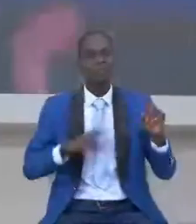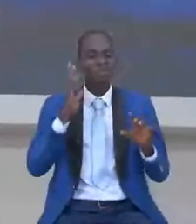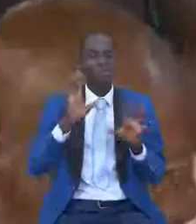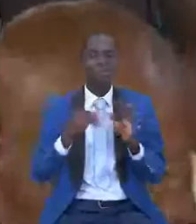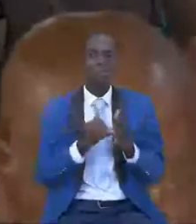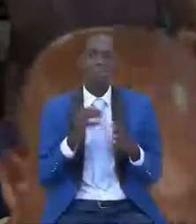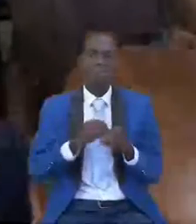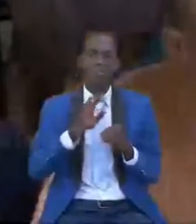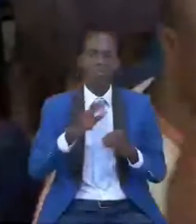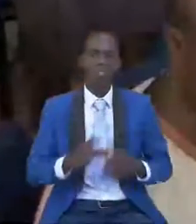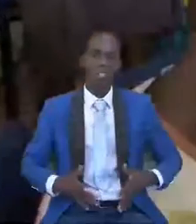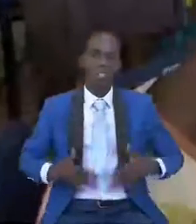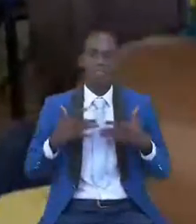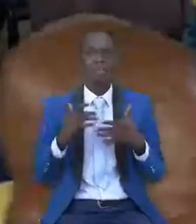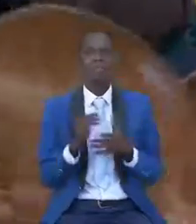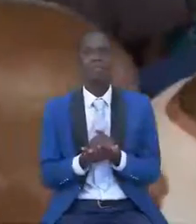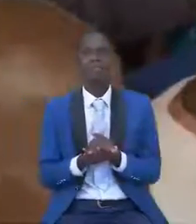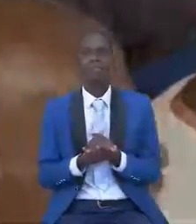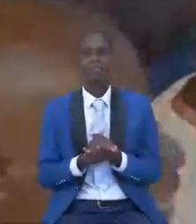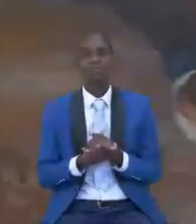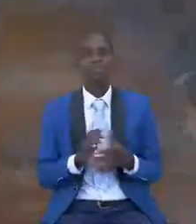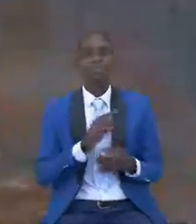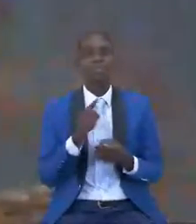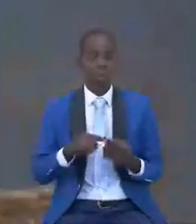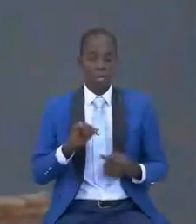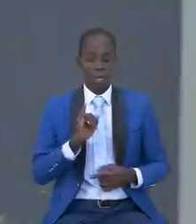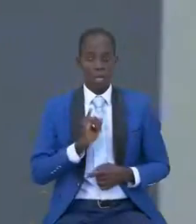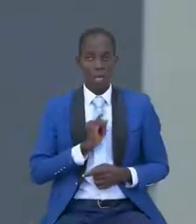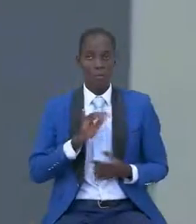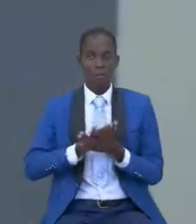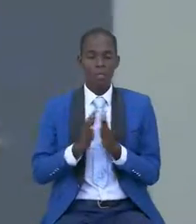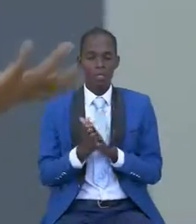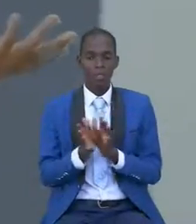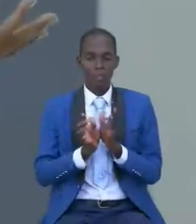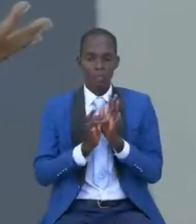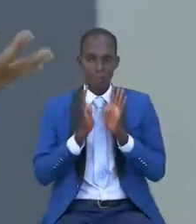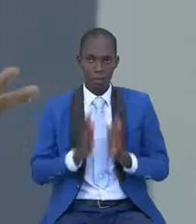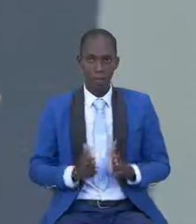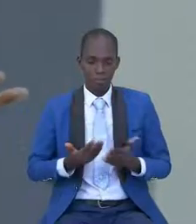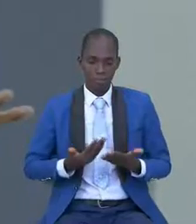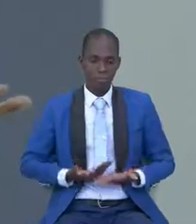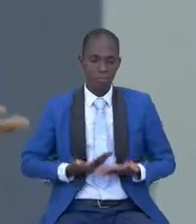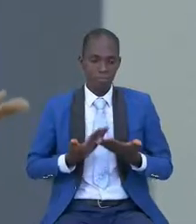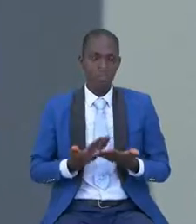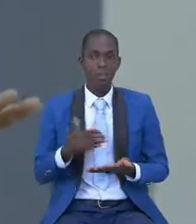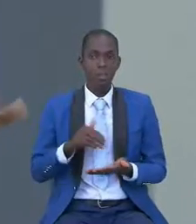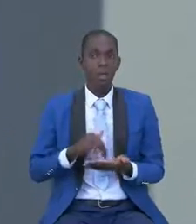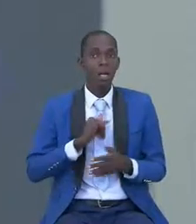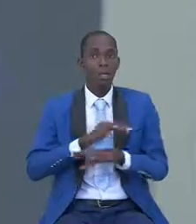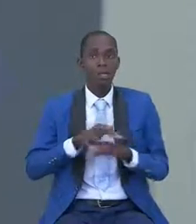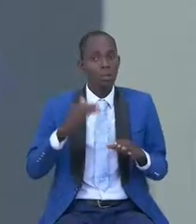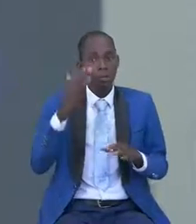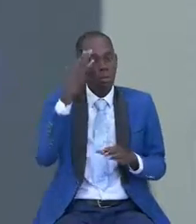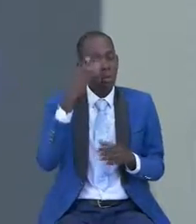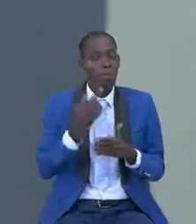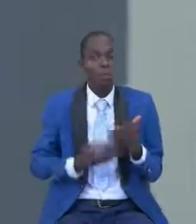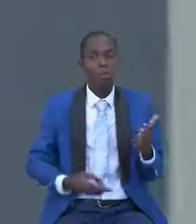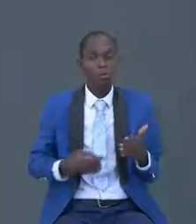vie. Quand je suis devenu chrétien, né de nouveau, je ne connaissais rien qu'on appelle profond ou